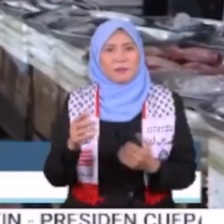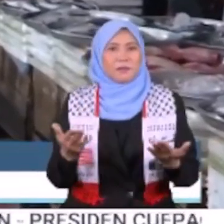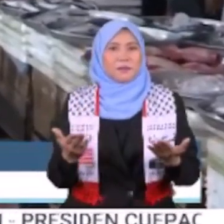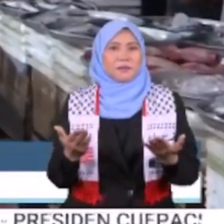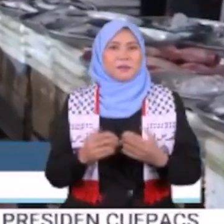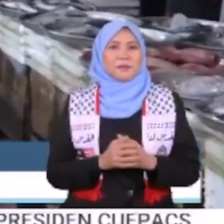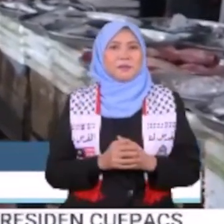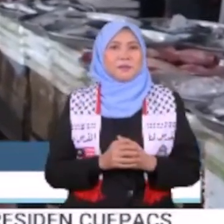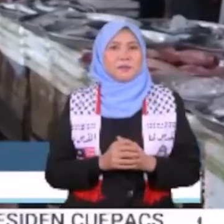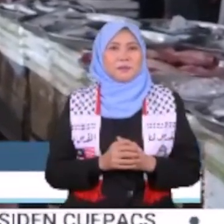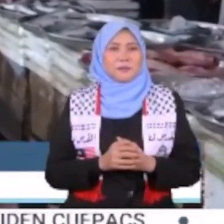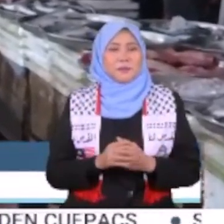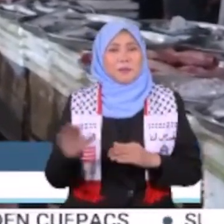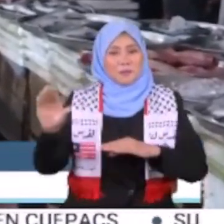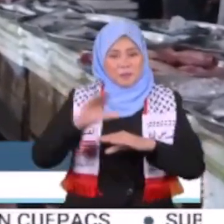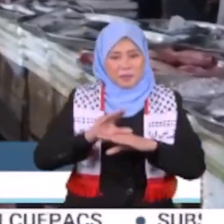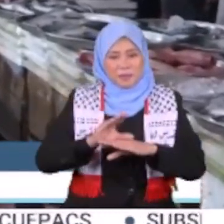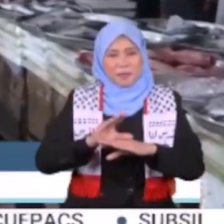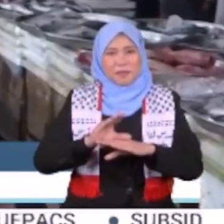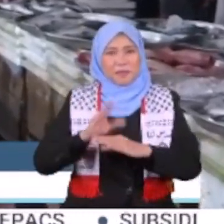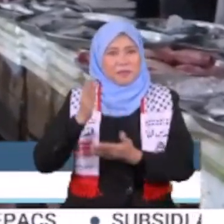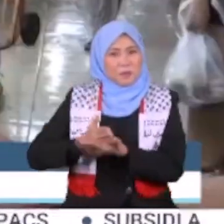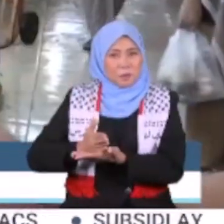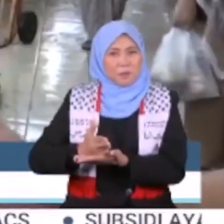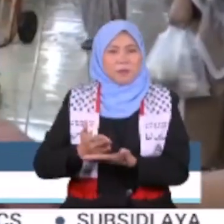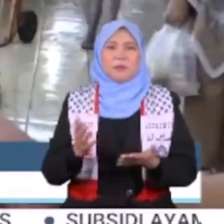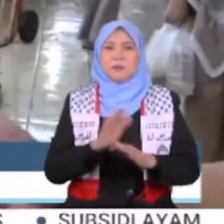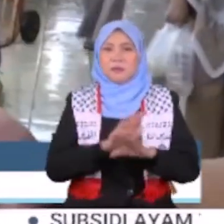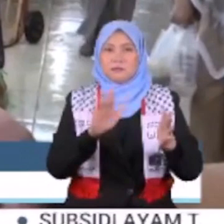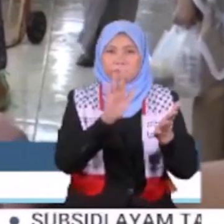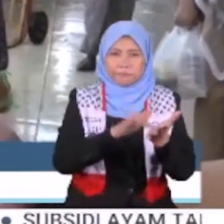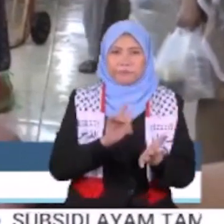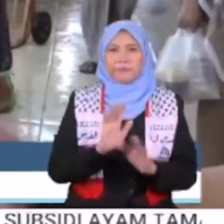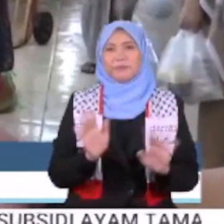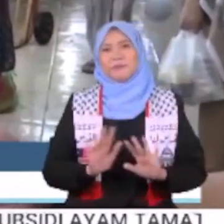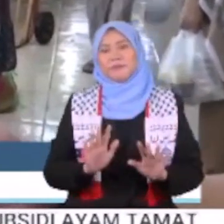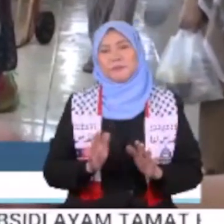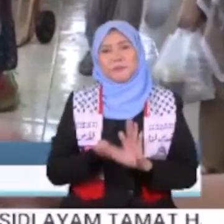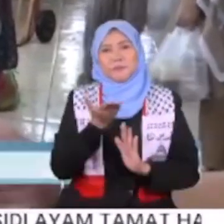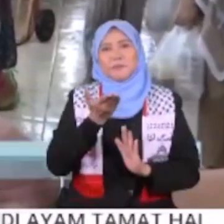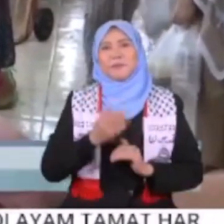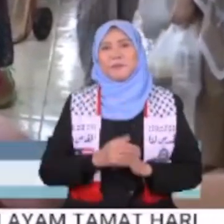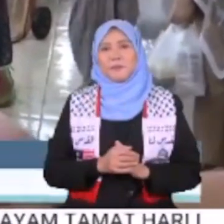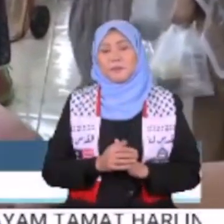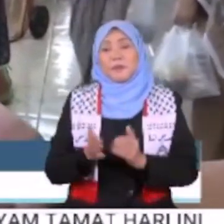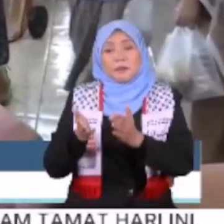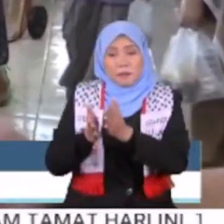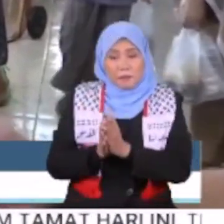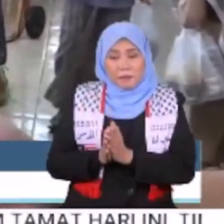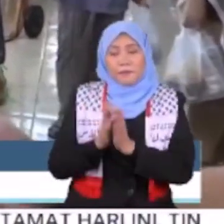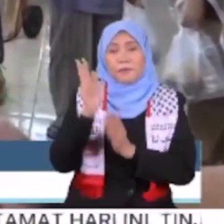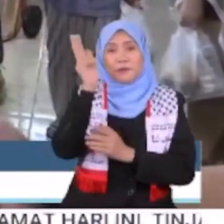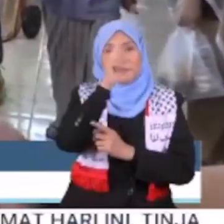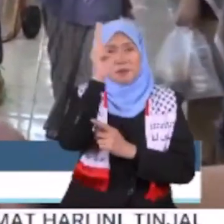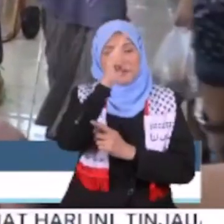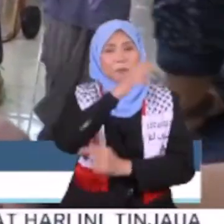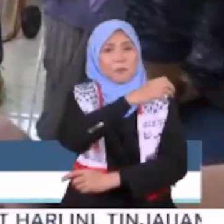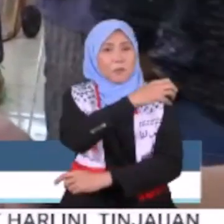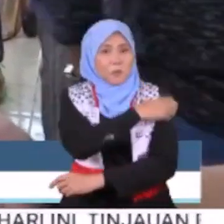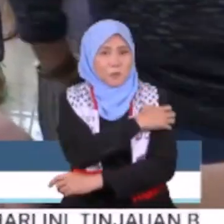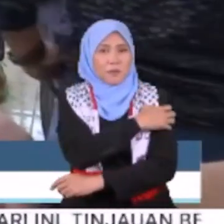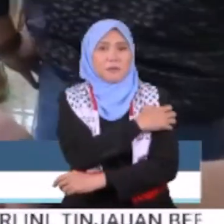keadaan semasa ini yang subsidi ditarik ni. Kita harap kepada pihak kerajaan, kepada pihak penguasa